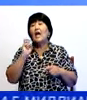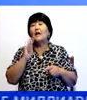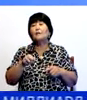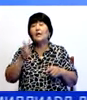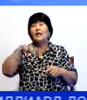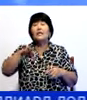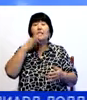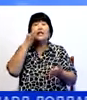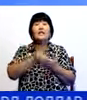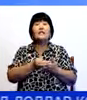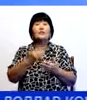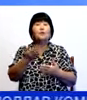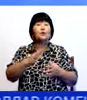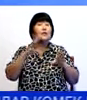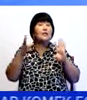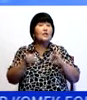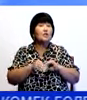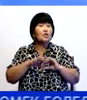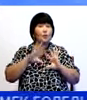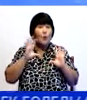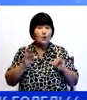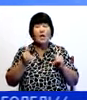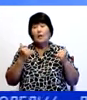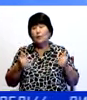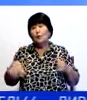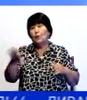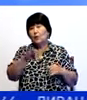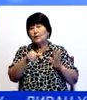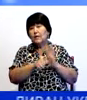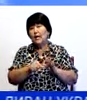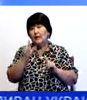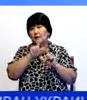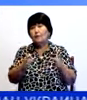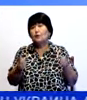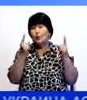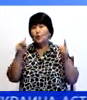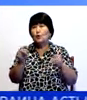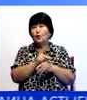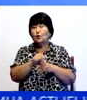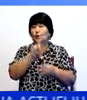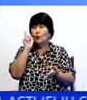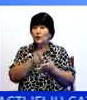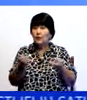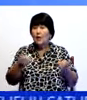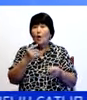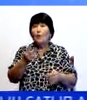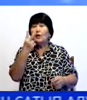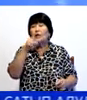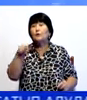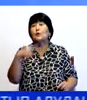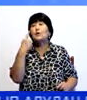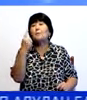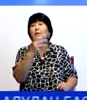елге есеп беруінің нәтижесі бойынша. Облыста биыл 6 мектеп күрделі жөнделуге тиіс еді. Оған